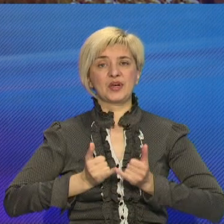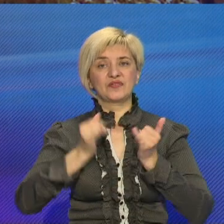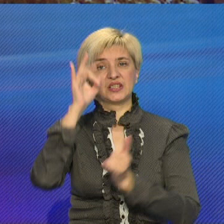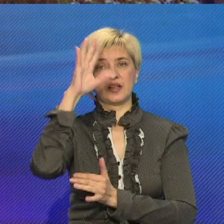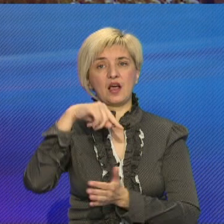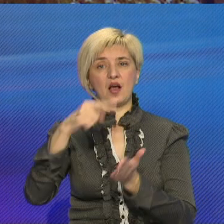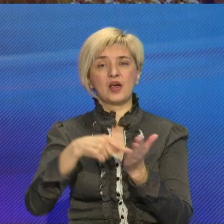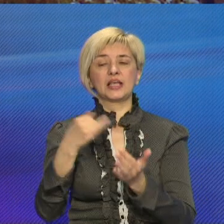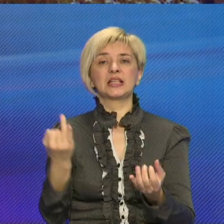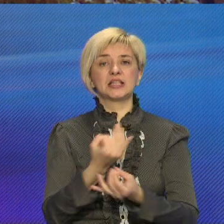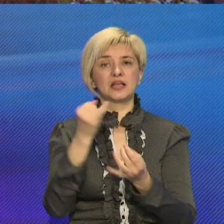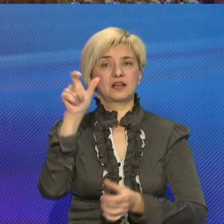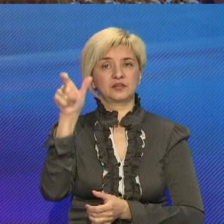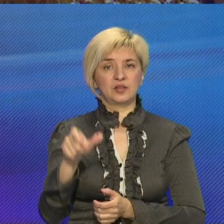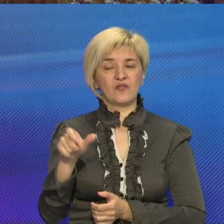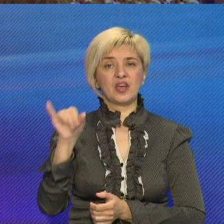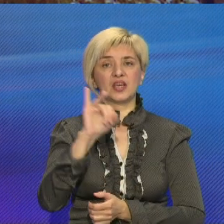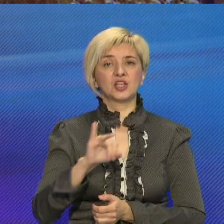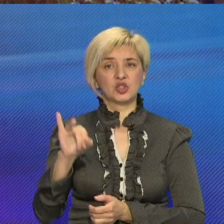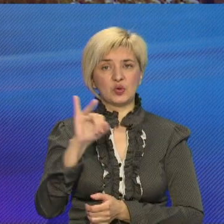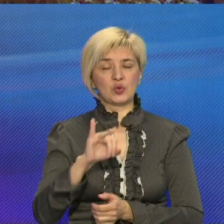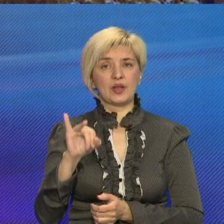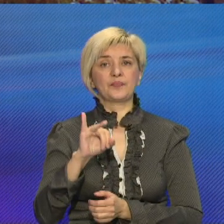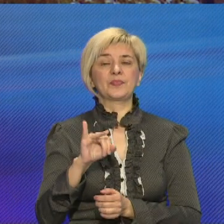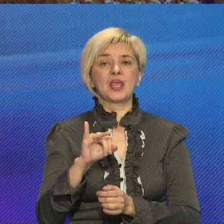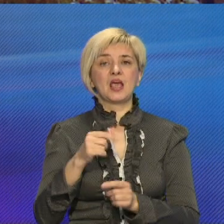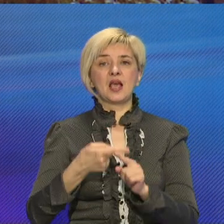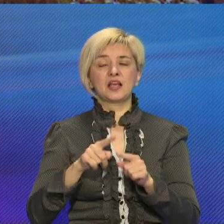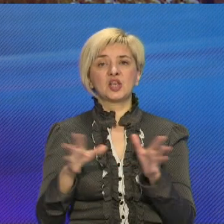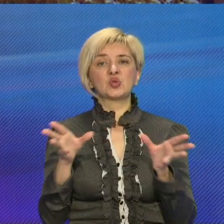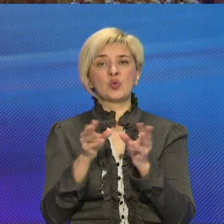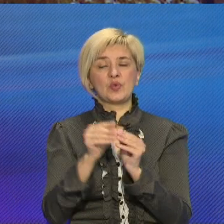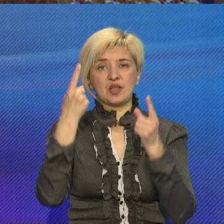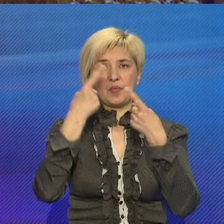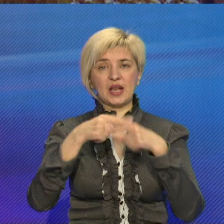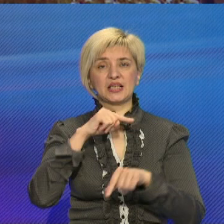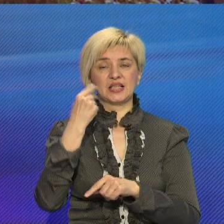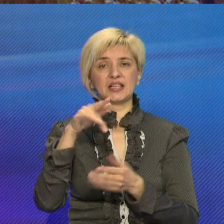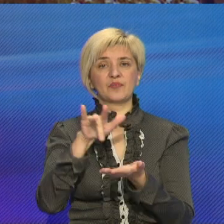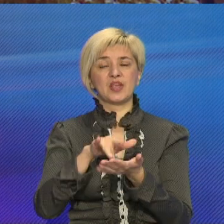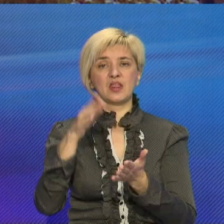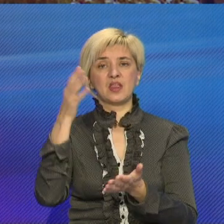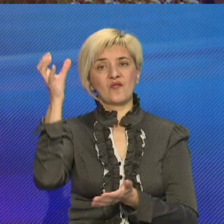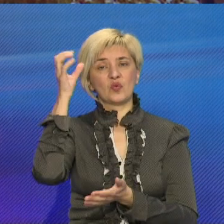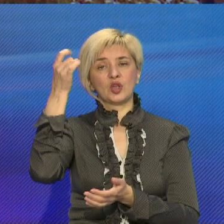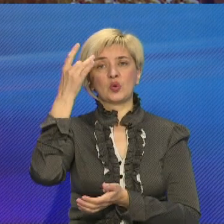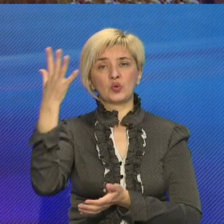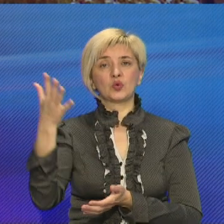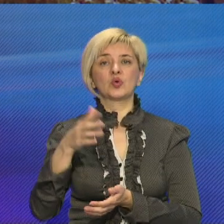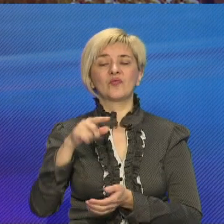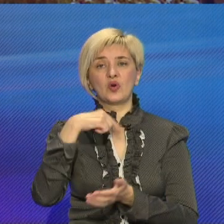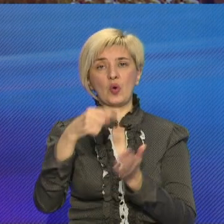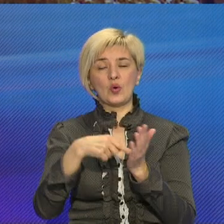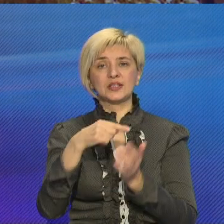и цікавой царской особе в истории. Это совместный проект с Российским центром науки и культуры в городе Бресте. Реализовать